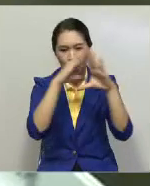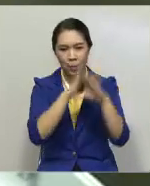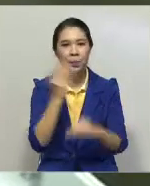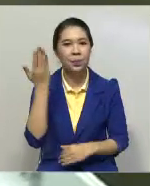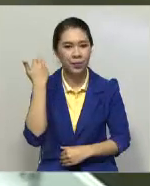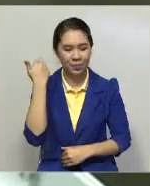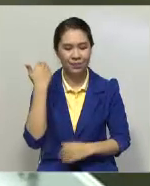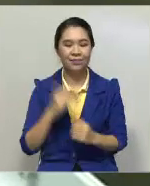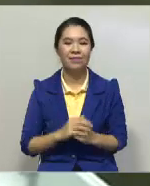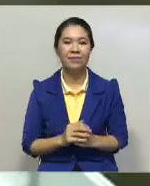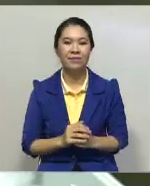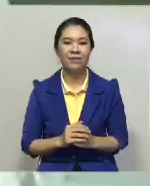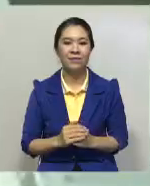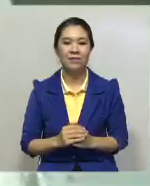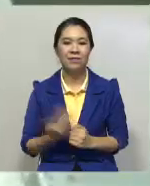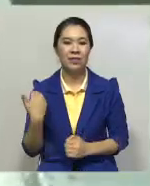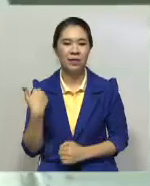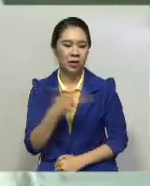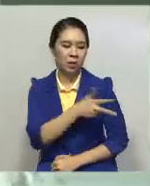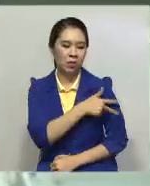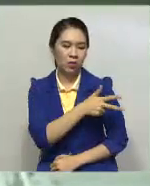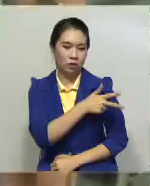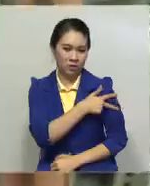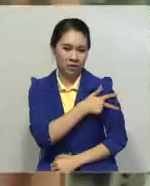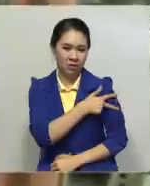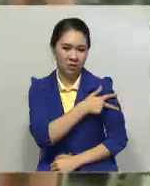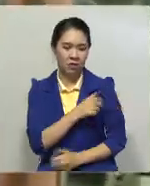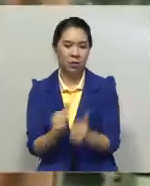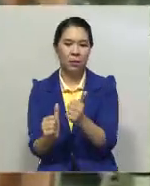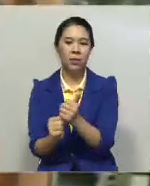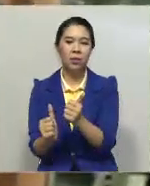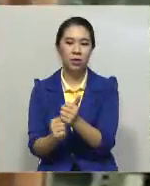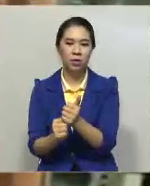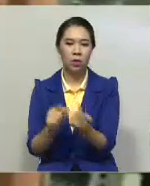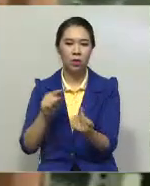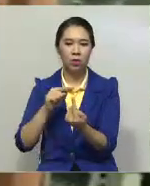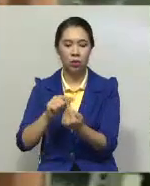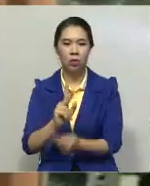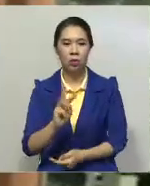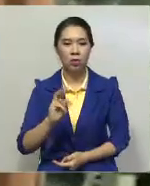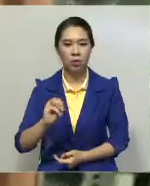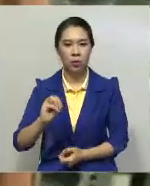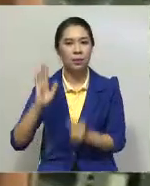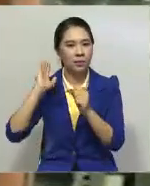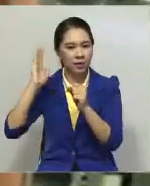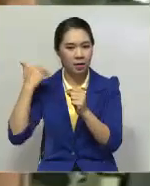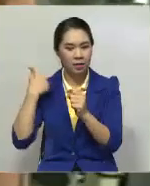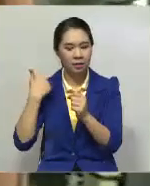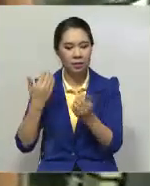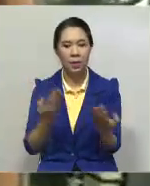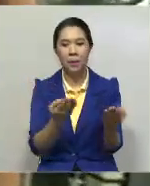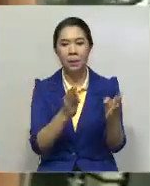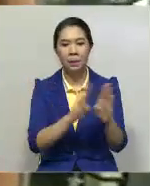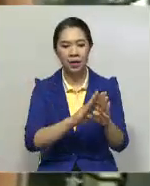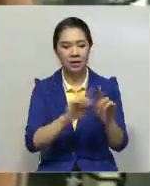งคืนที่ผ่านมานะครับโดยมีดร.จรูญชัยสอนรองอธิบดีกรมประชาสัมพันธ์และคณะผู้บริหารร่วมกันทำการ